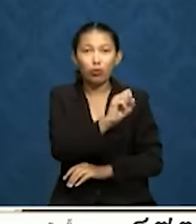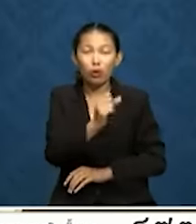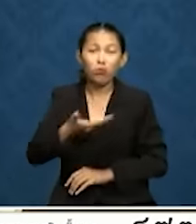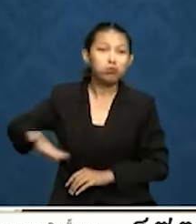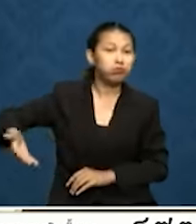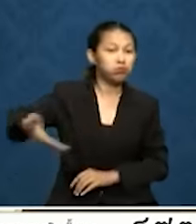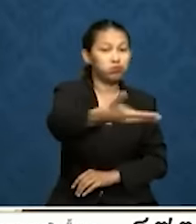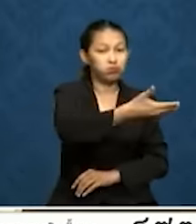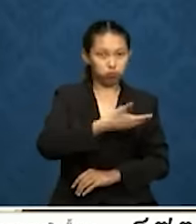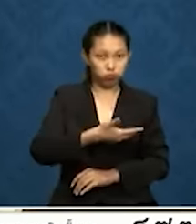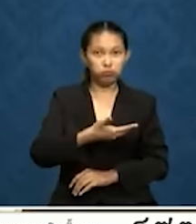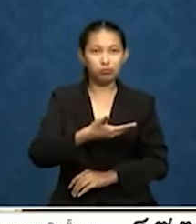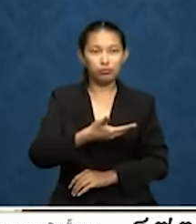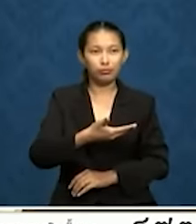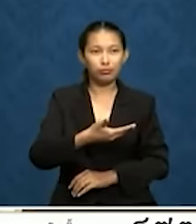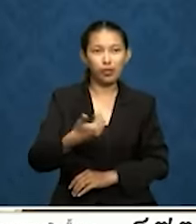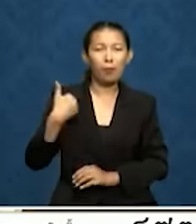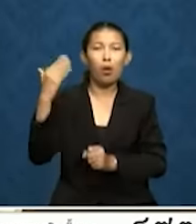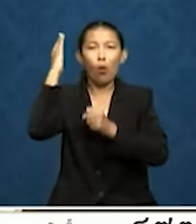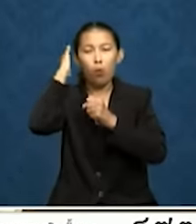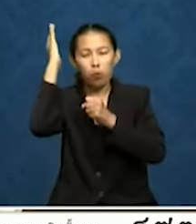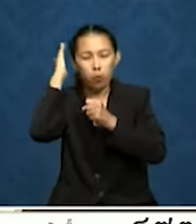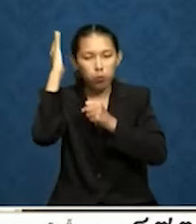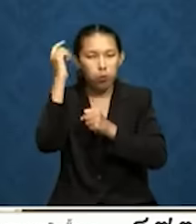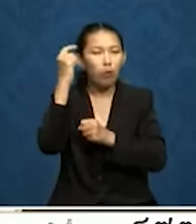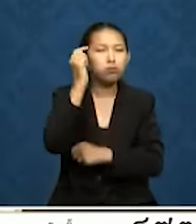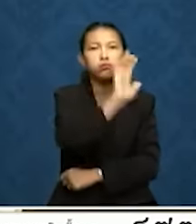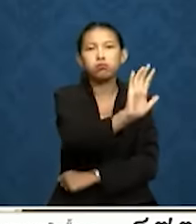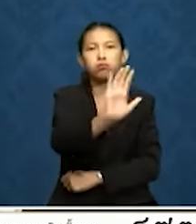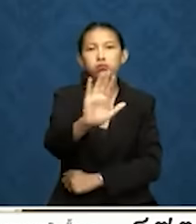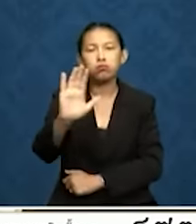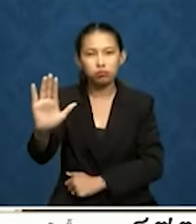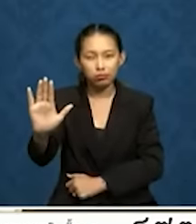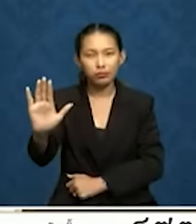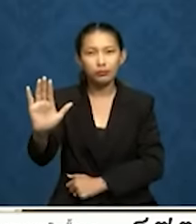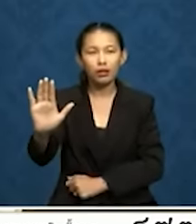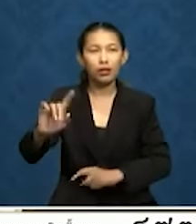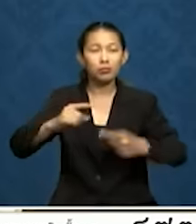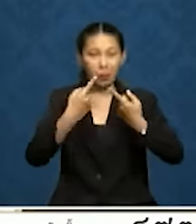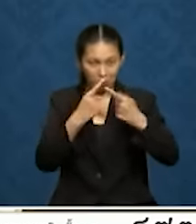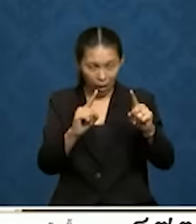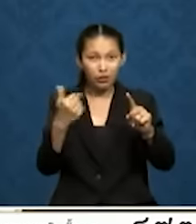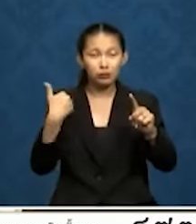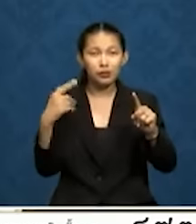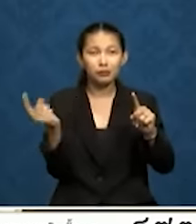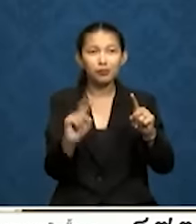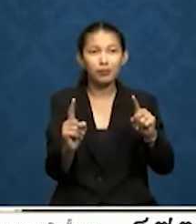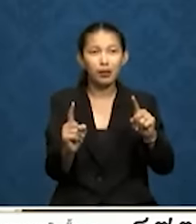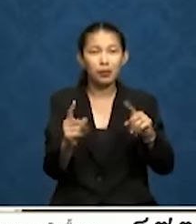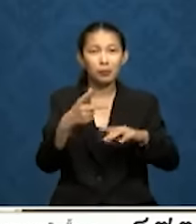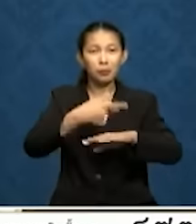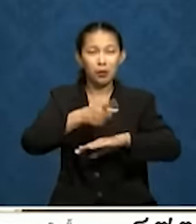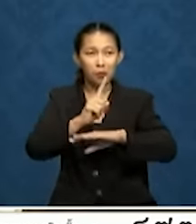ผู้ทรงเกียรติในสภาแห่งนี้ได้อภิปรายแสดงความคิดเห็นและแปลกไปกว่าอีกครับท่านประธ